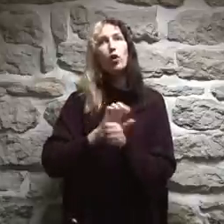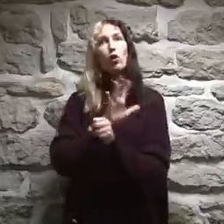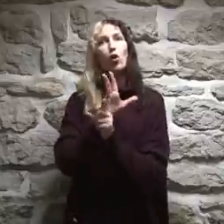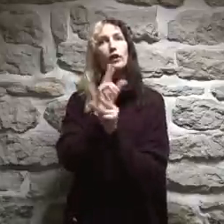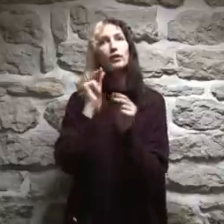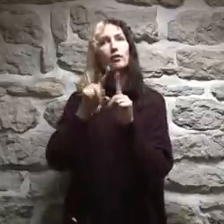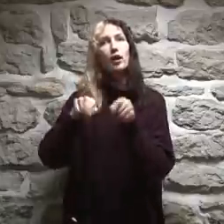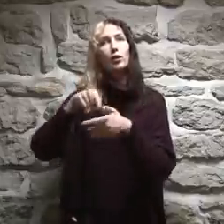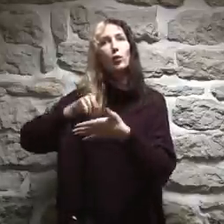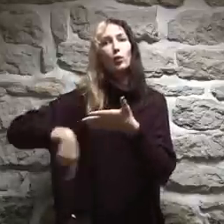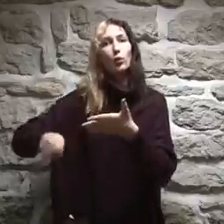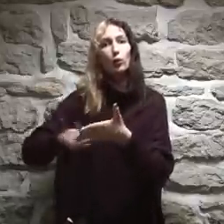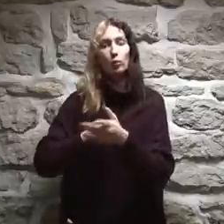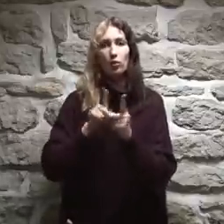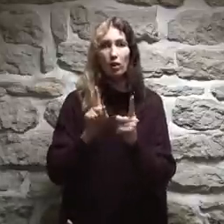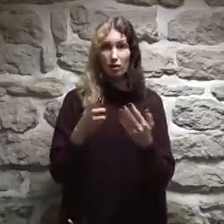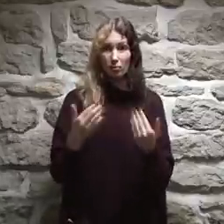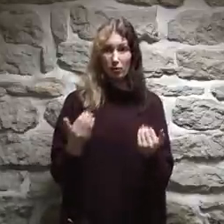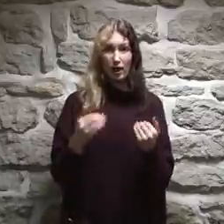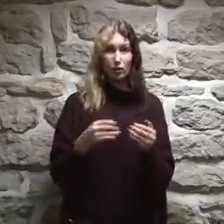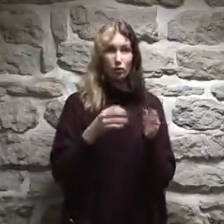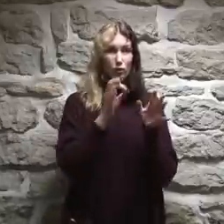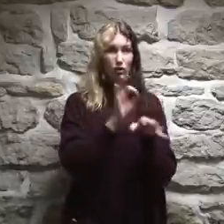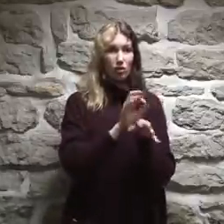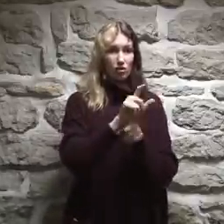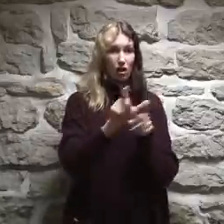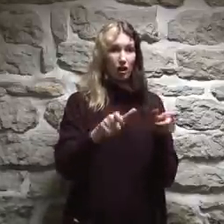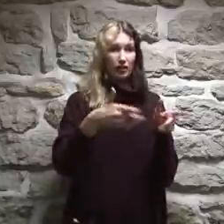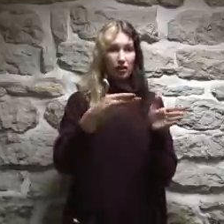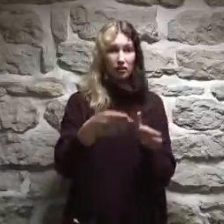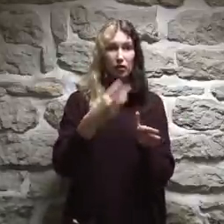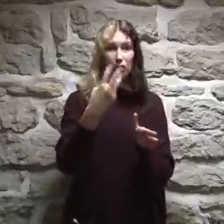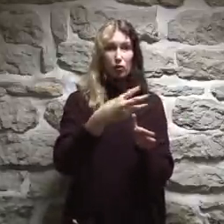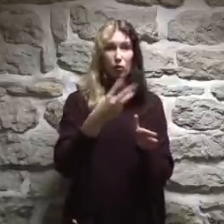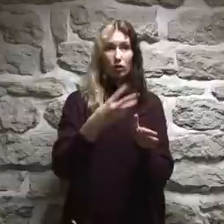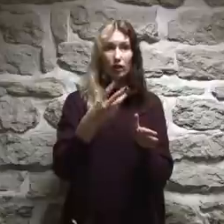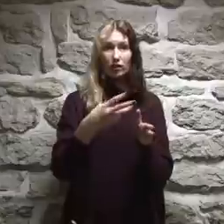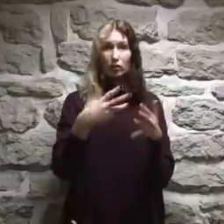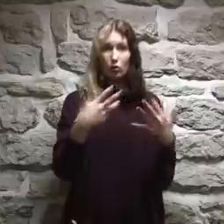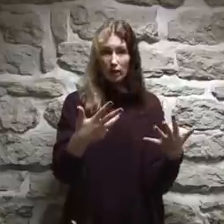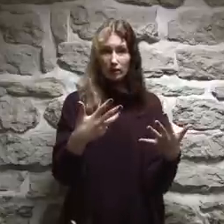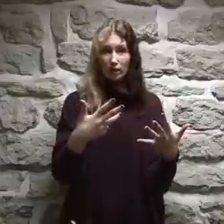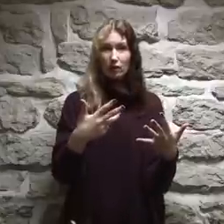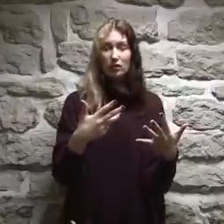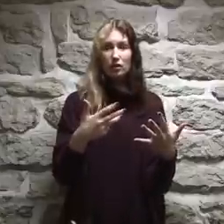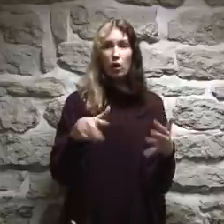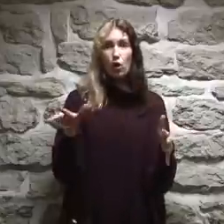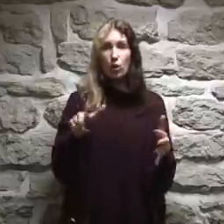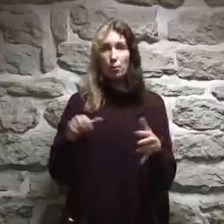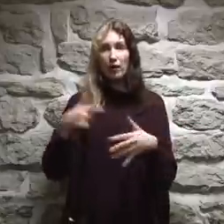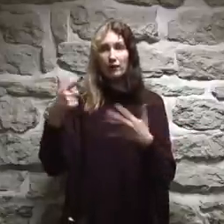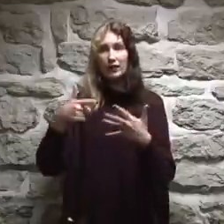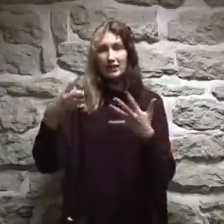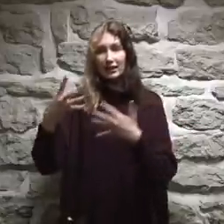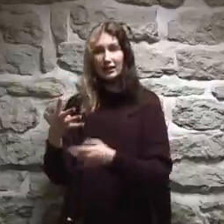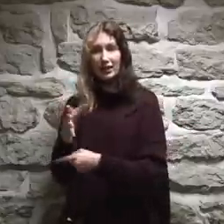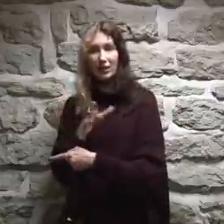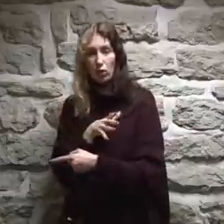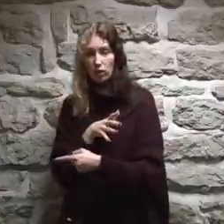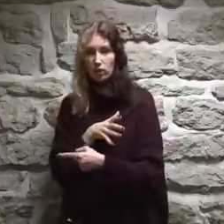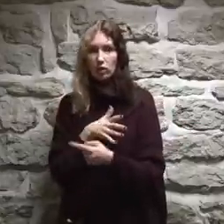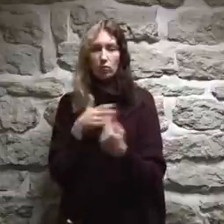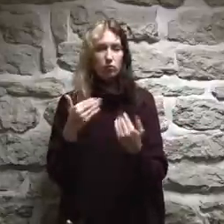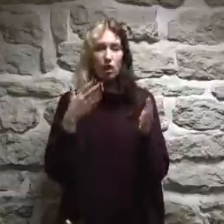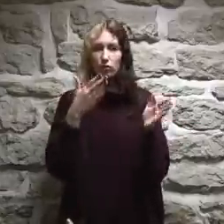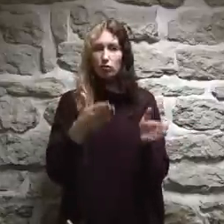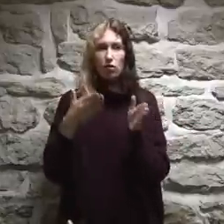on 39 ja siin kolmapäeval oli 74, see ei ole lihtsalt võimalik. Meil on tulnud haiglates väga suur